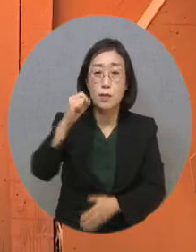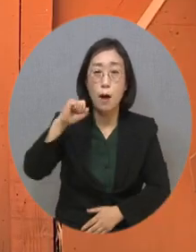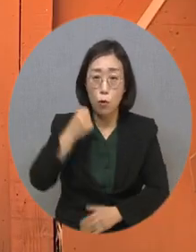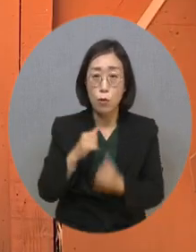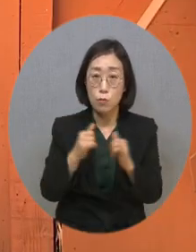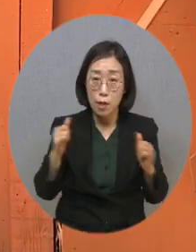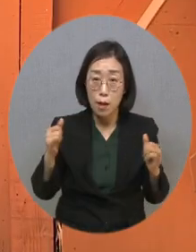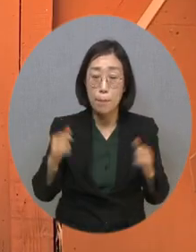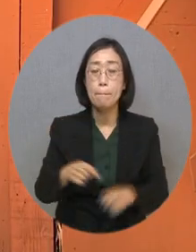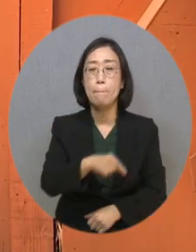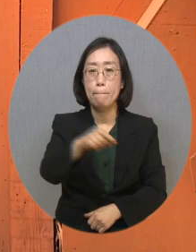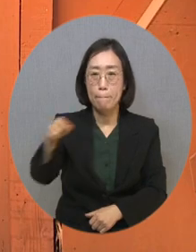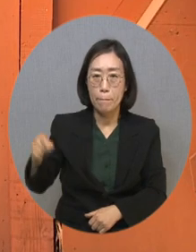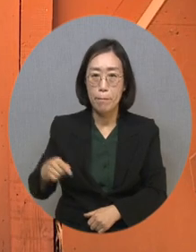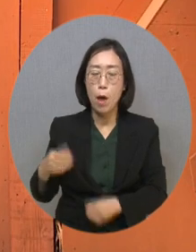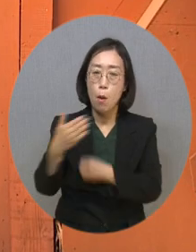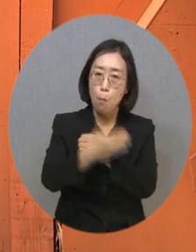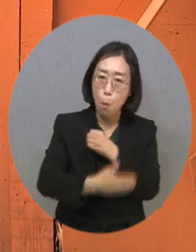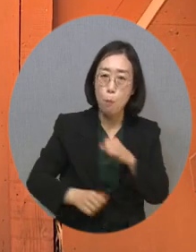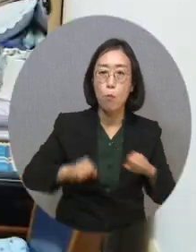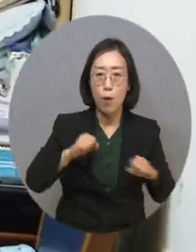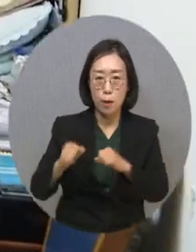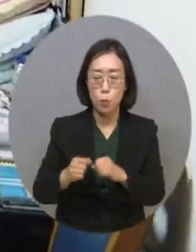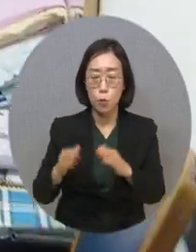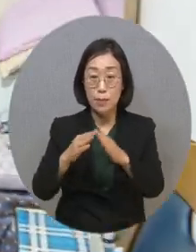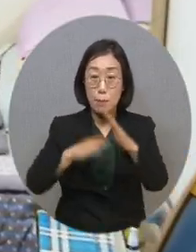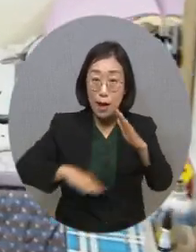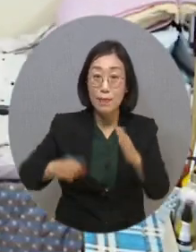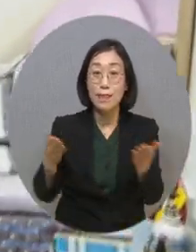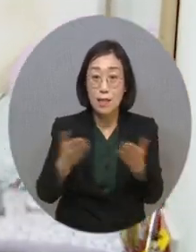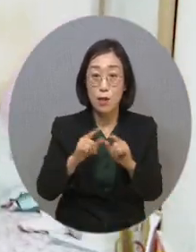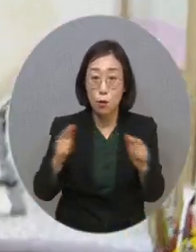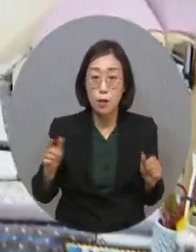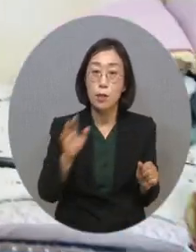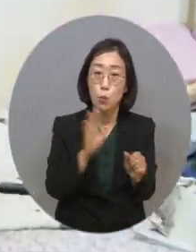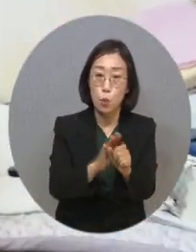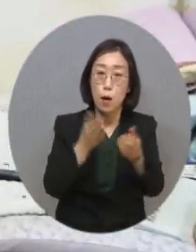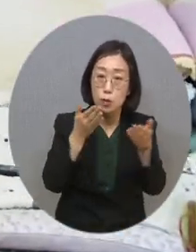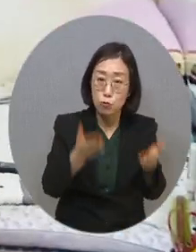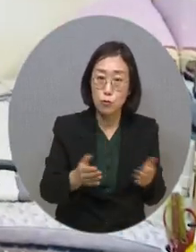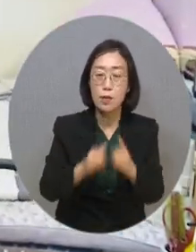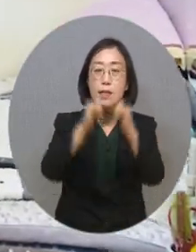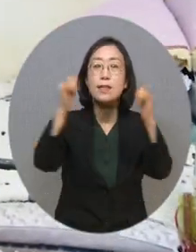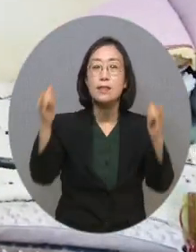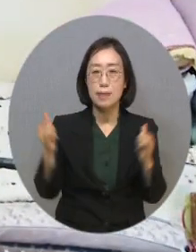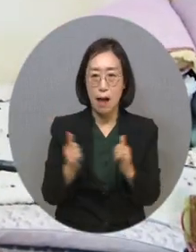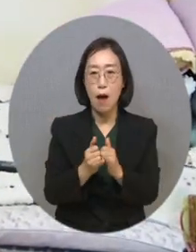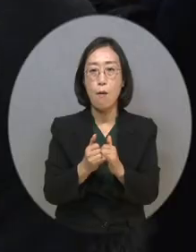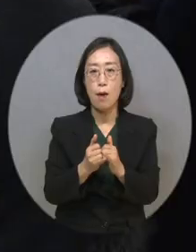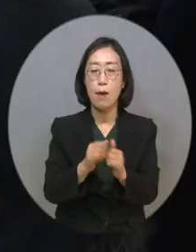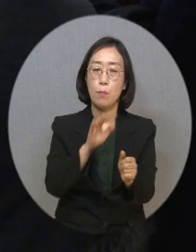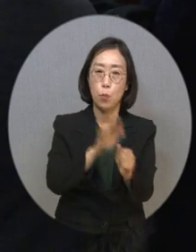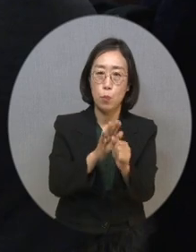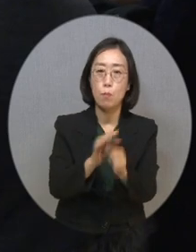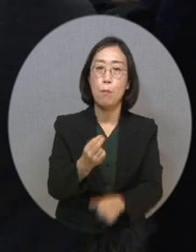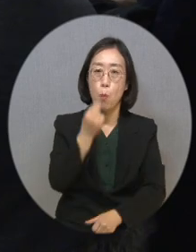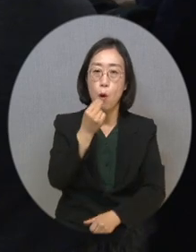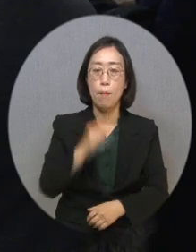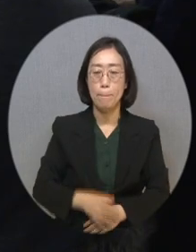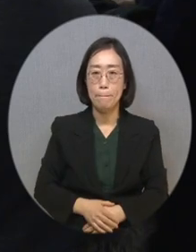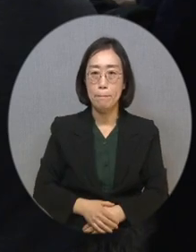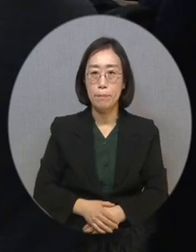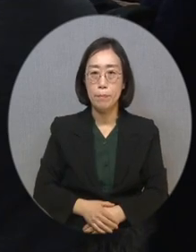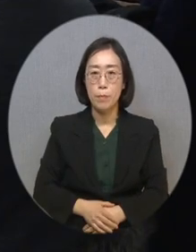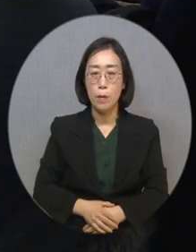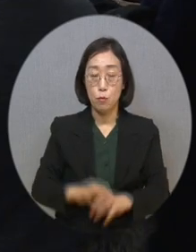어려운 노인들에게 신체활동 또는 가사 활동 지원 등을 제공하는 사회보험 제도입니다 이달 3일